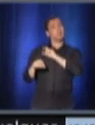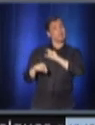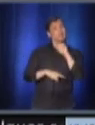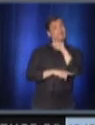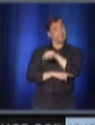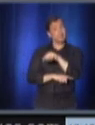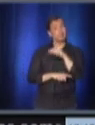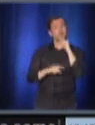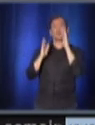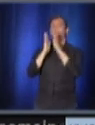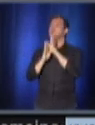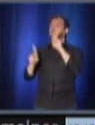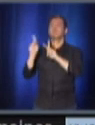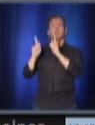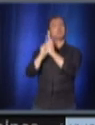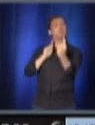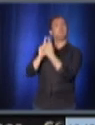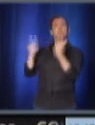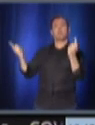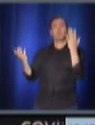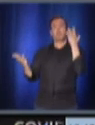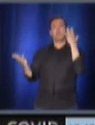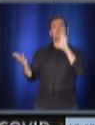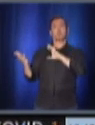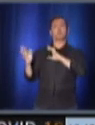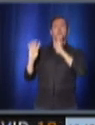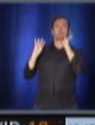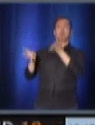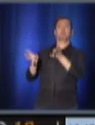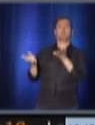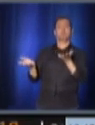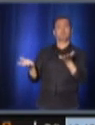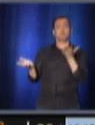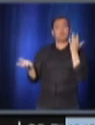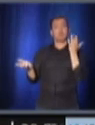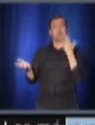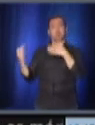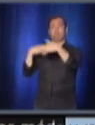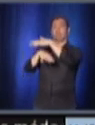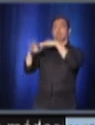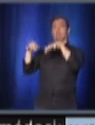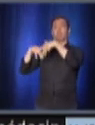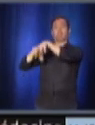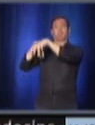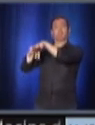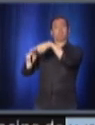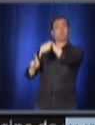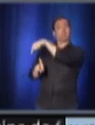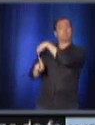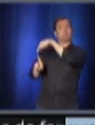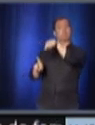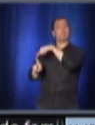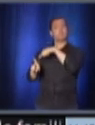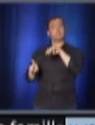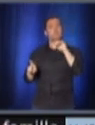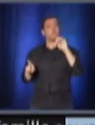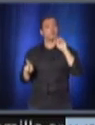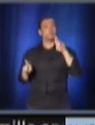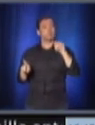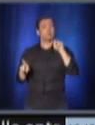d'appliquer les règles. Il faut comprendre pourquoi la police n'a pas sévi. Mais que pouvez-vous dire de plus pour